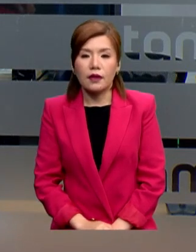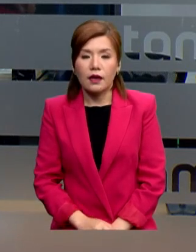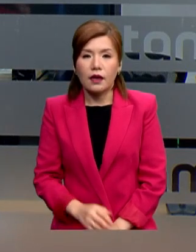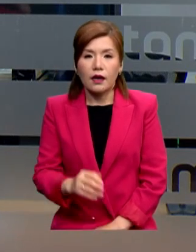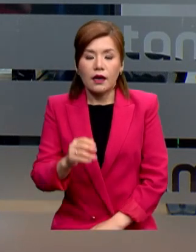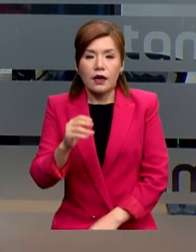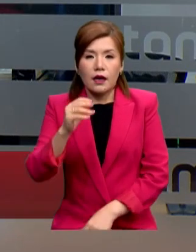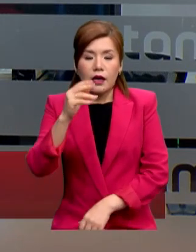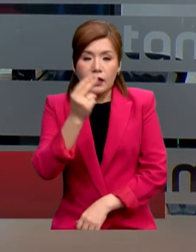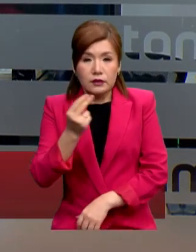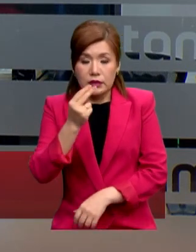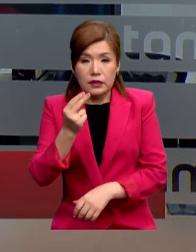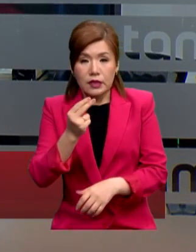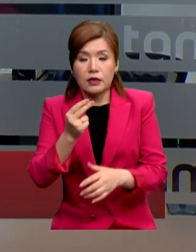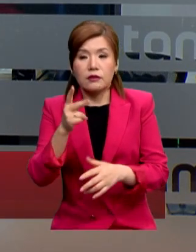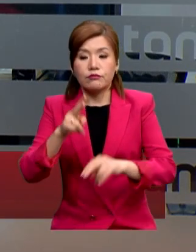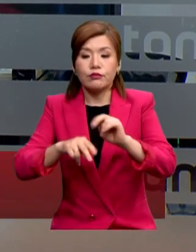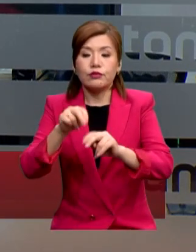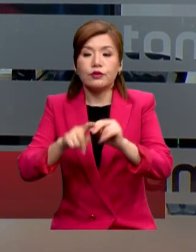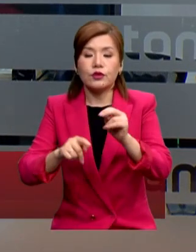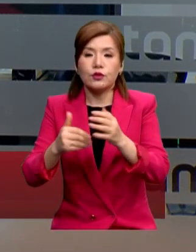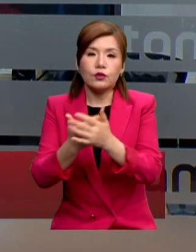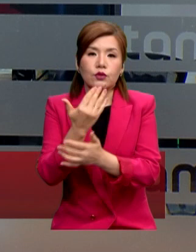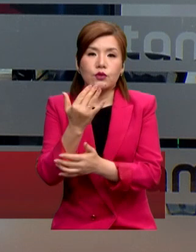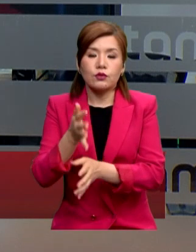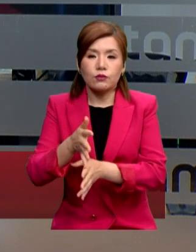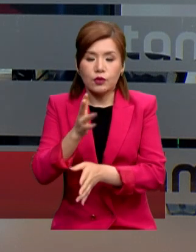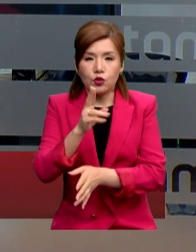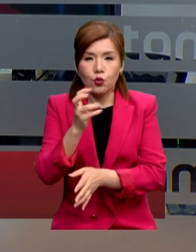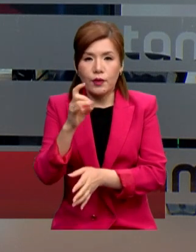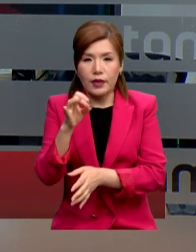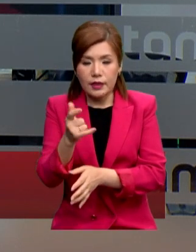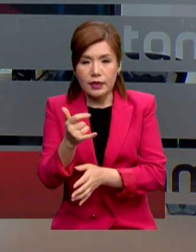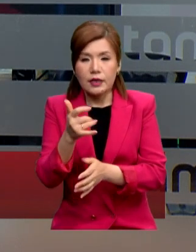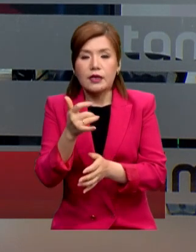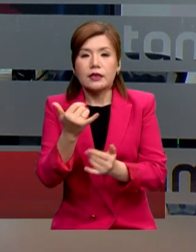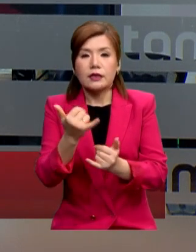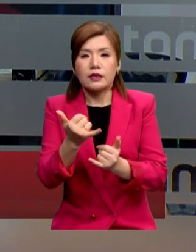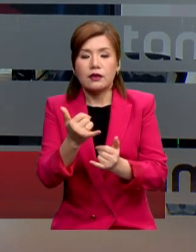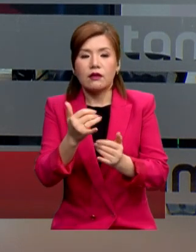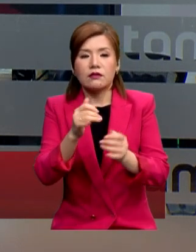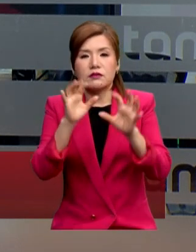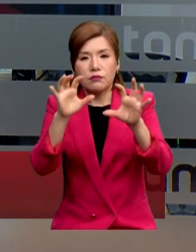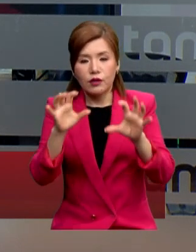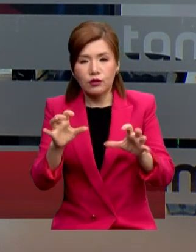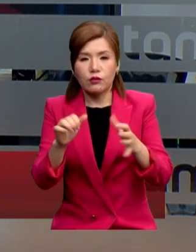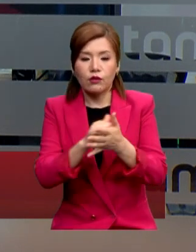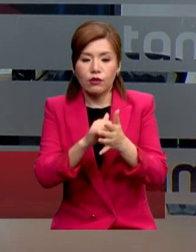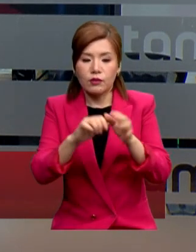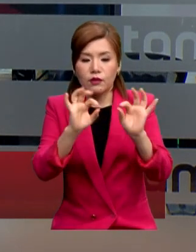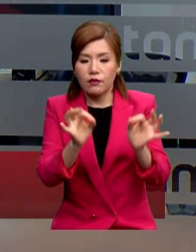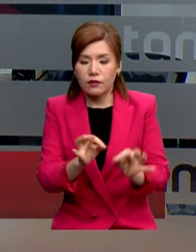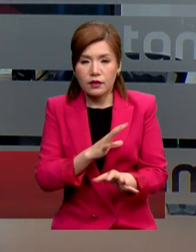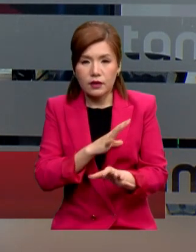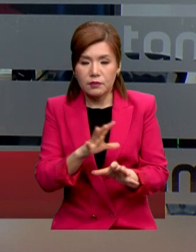Астанада рұқсат қағазынсыз салына бастаған Дублин тұрғын үй кешенін бүгін сүру мүмкін болмады. Себебі бұған таңертең мен